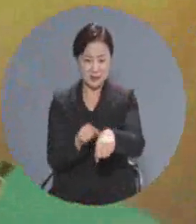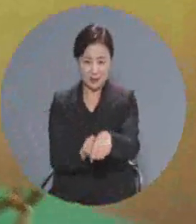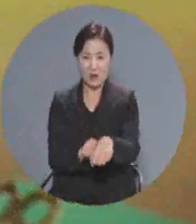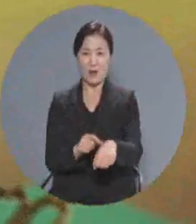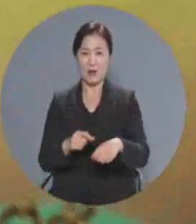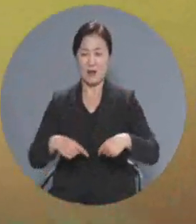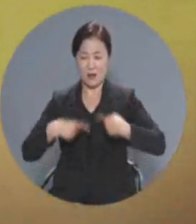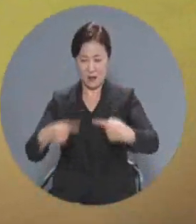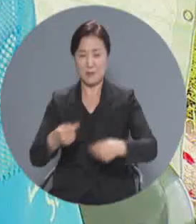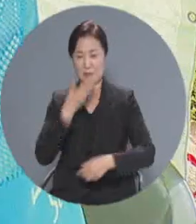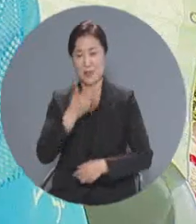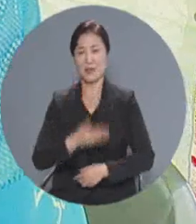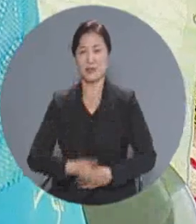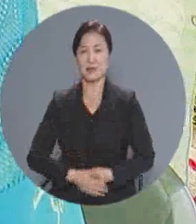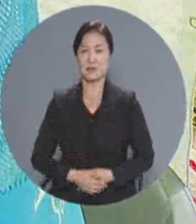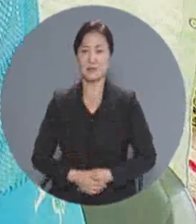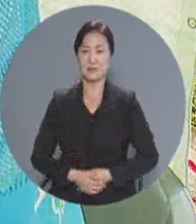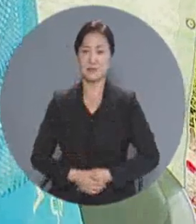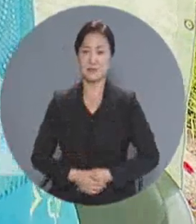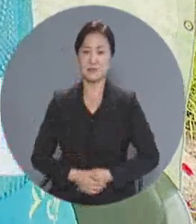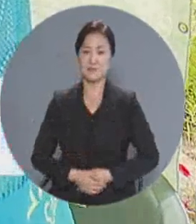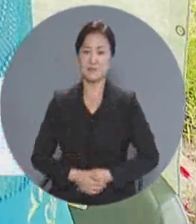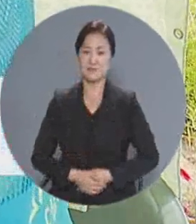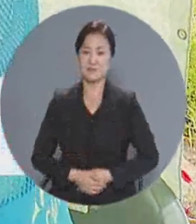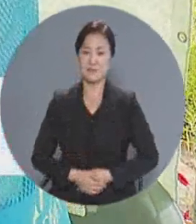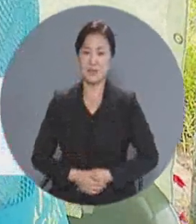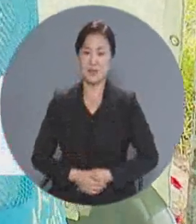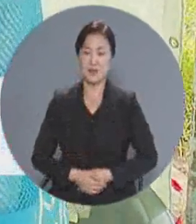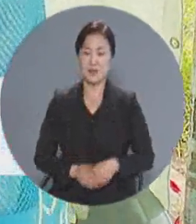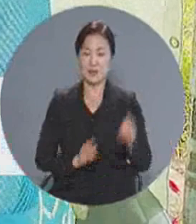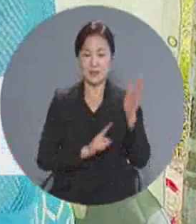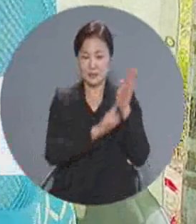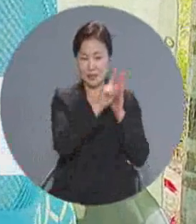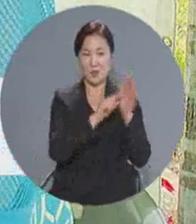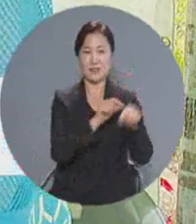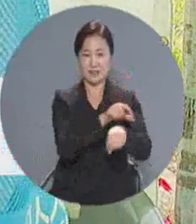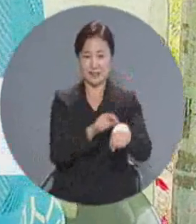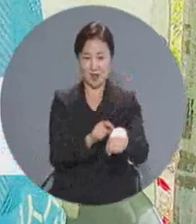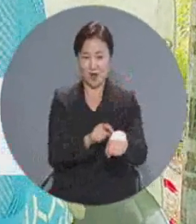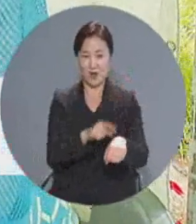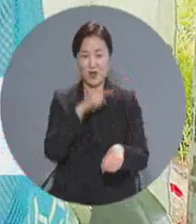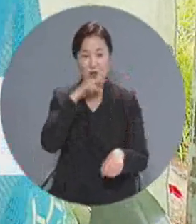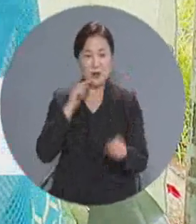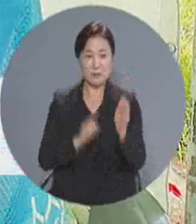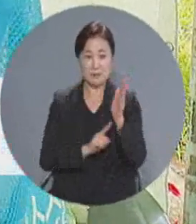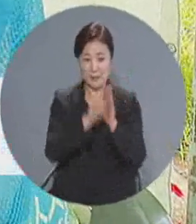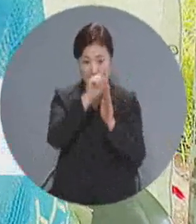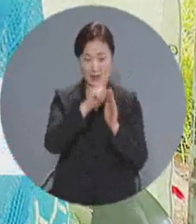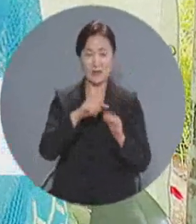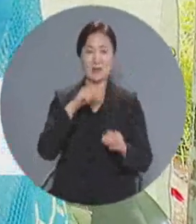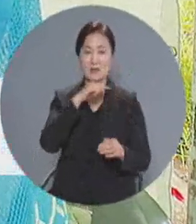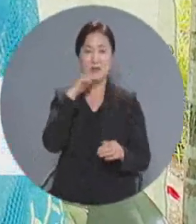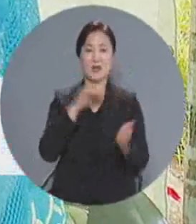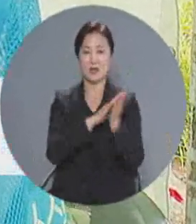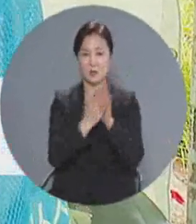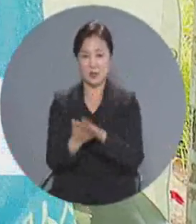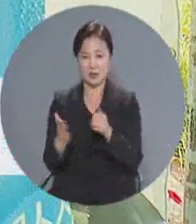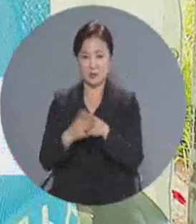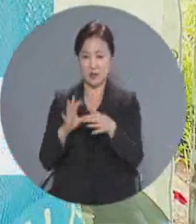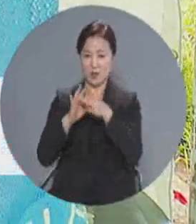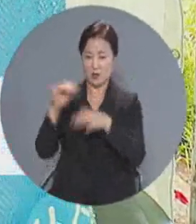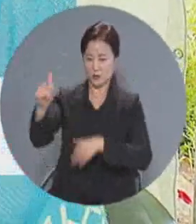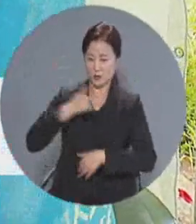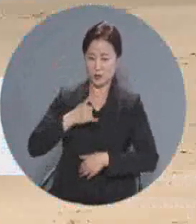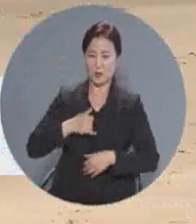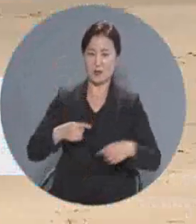수 있습니다. 체온 스티커라고 몸에서 열이 발생하면 빨간색으로 색깔이 변하거든요. 네. 여기 바로 연락하시거나 아니면 바로 나오셔야